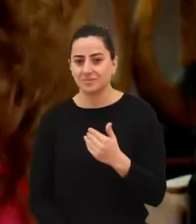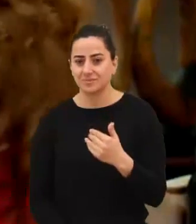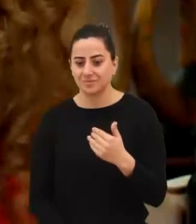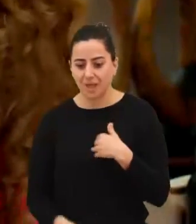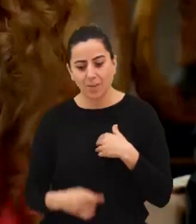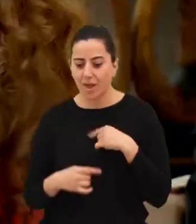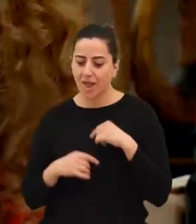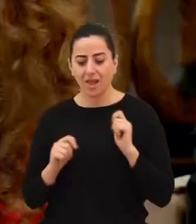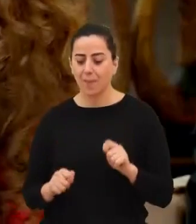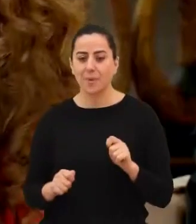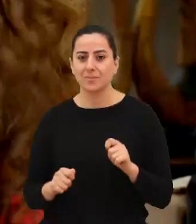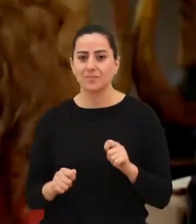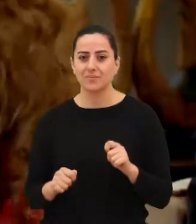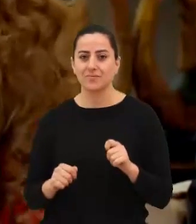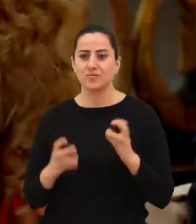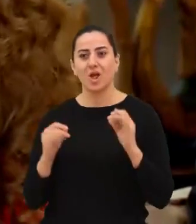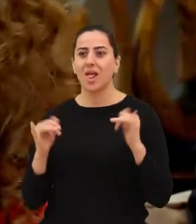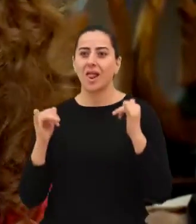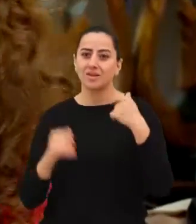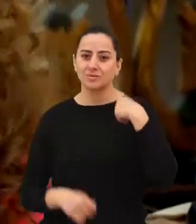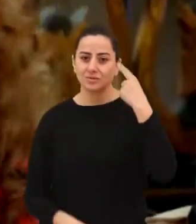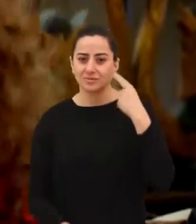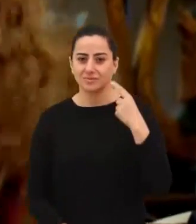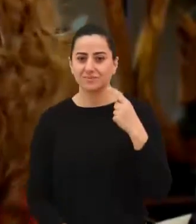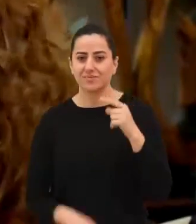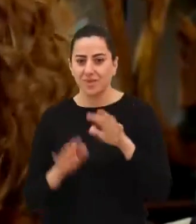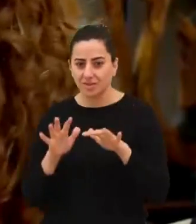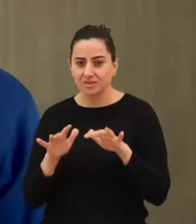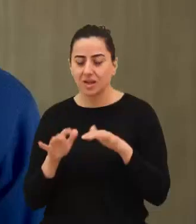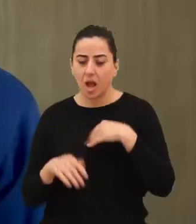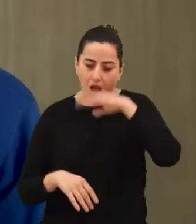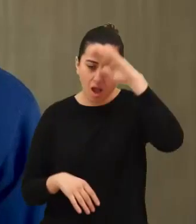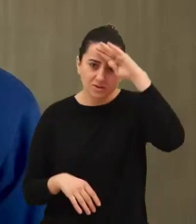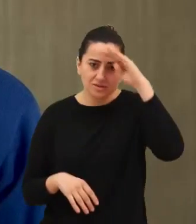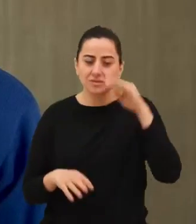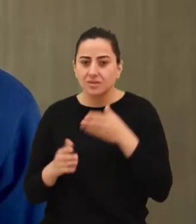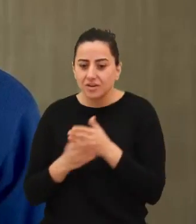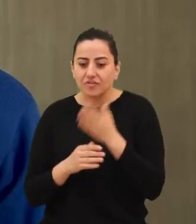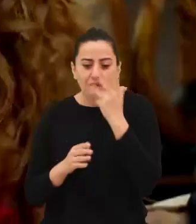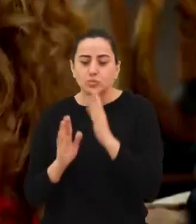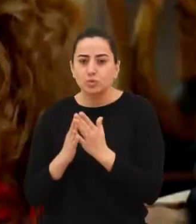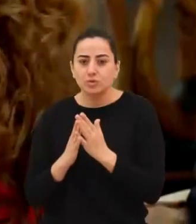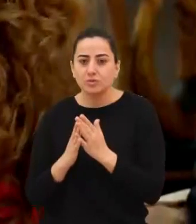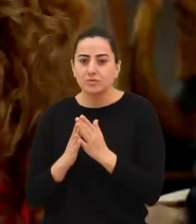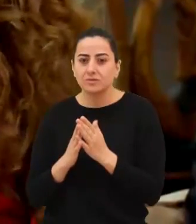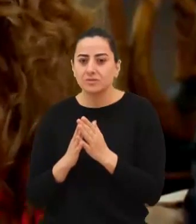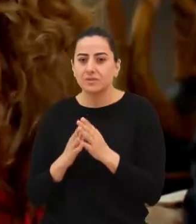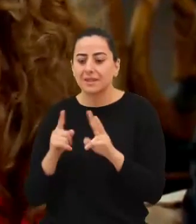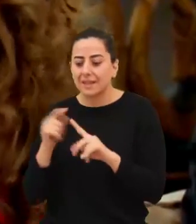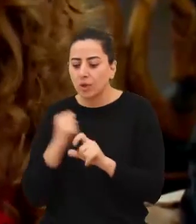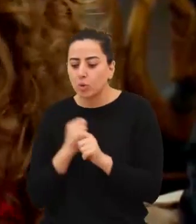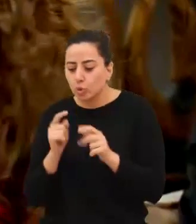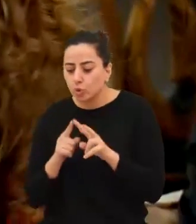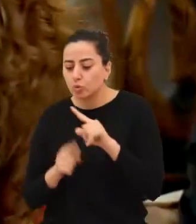böyle bir şey yapabilirim dedim. Çok eğleniriz diye düşündüm. Bilgisayarın da hastasıyım ya. Girdim Facebook'a. İşte Nilgün'ü